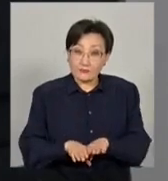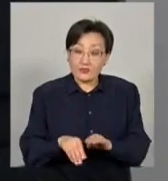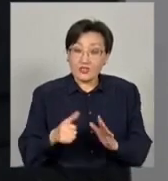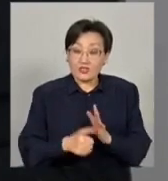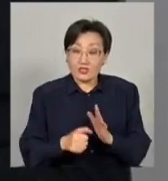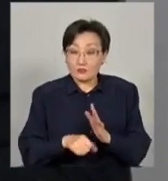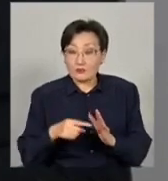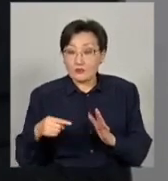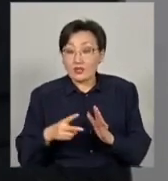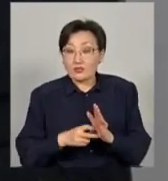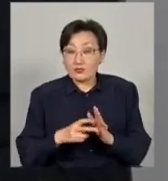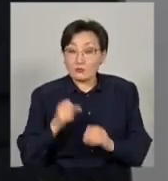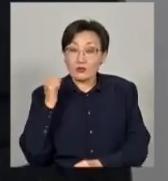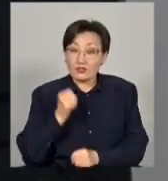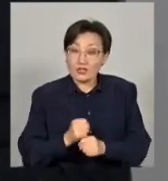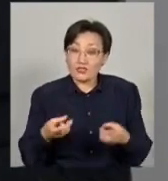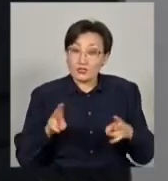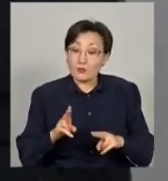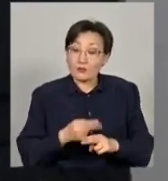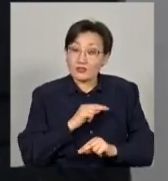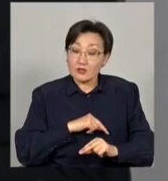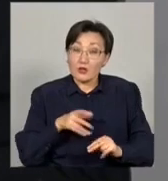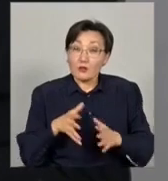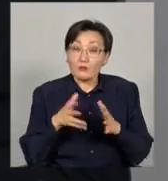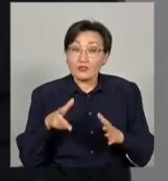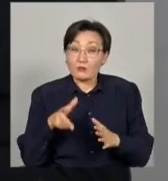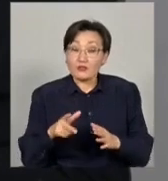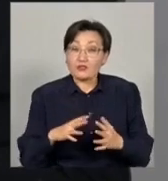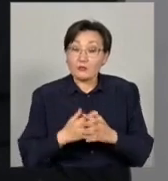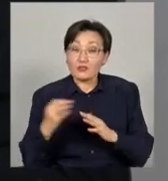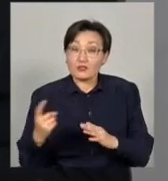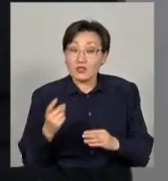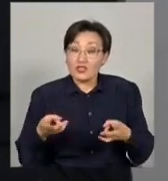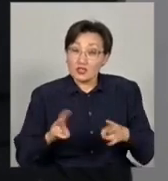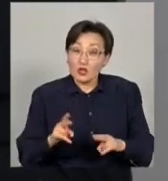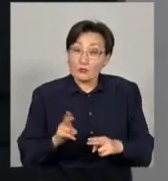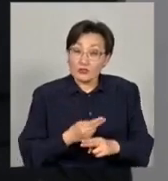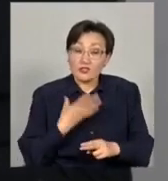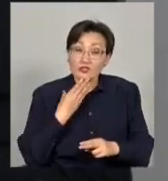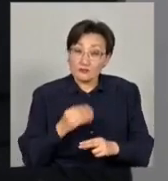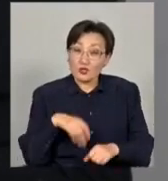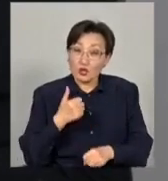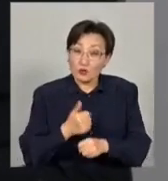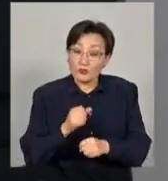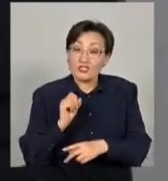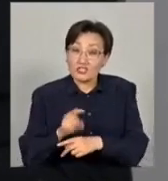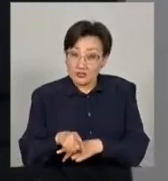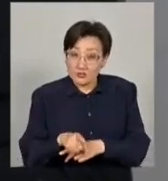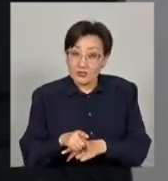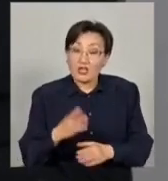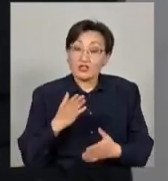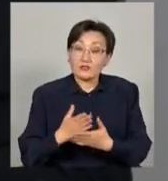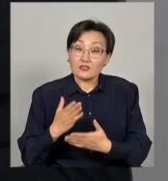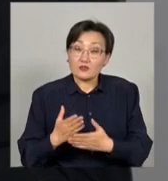600 или 700 работников останется без работы. Более 3000 крестьянских хозяйств останутся без своего основного заказчика.